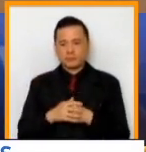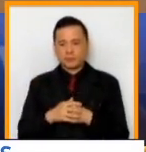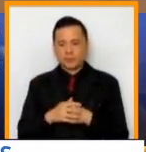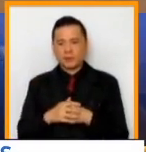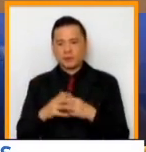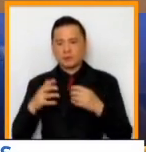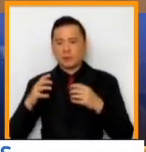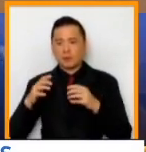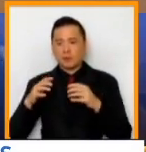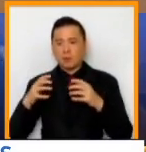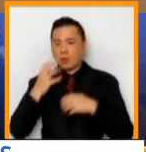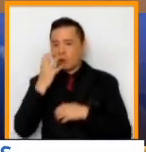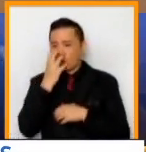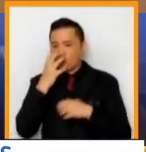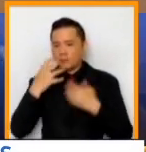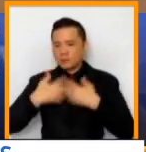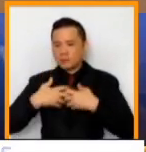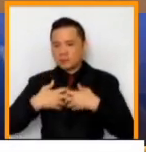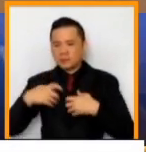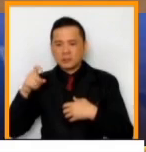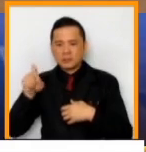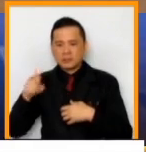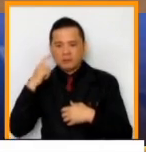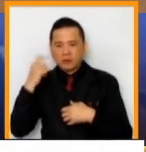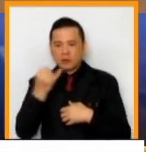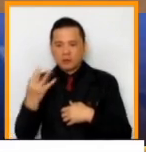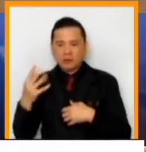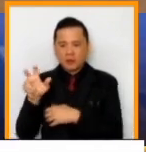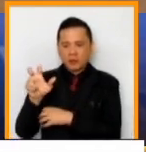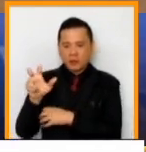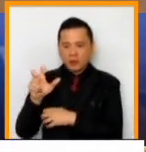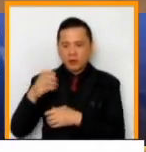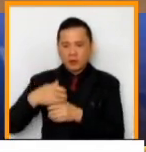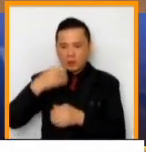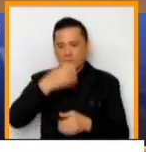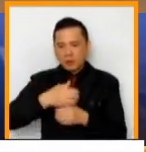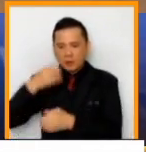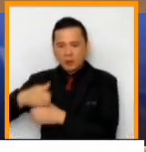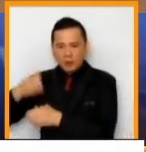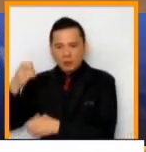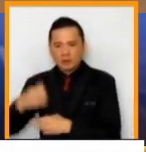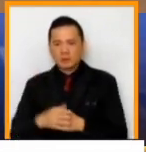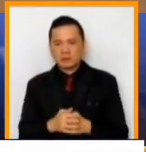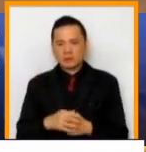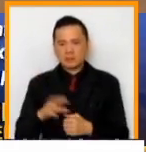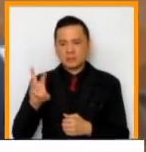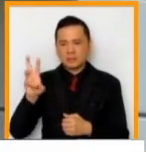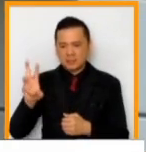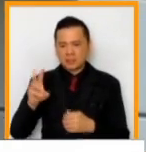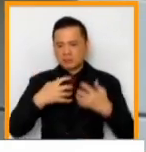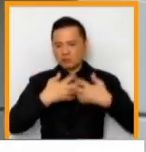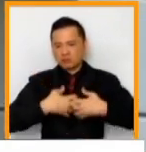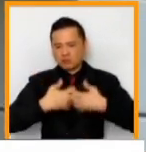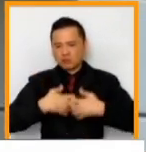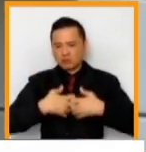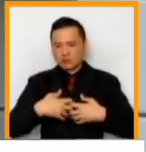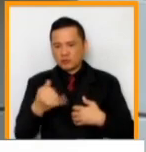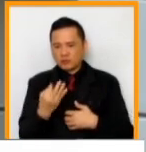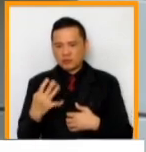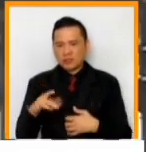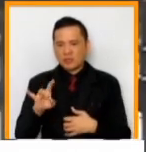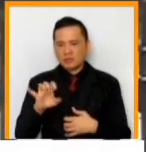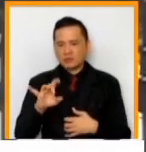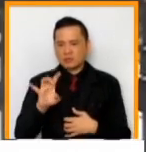buo. That has 6 generators can produce 875. Sa Davao del